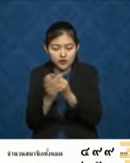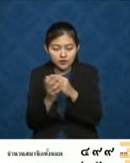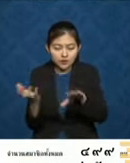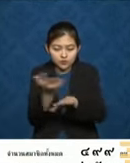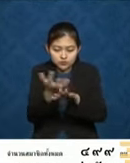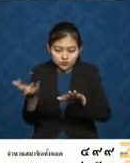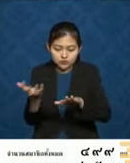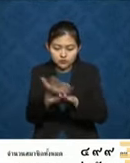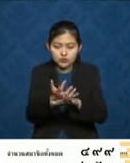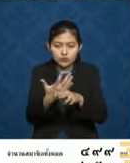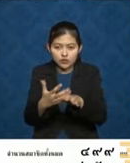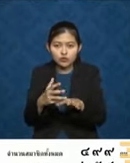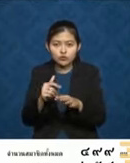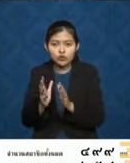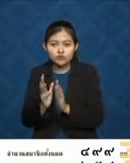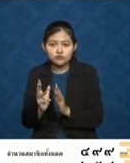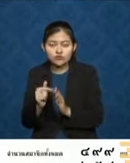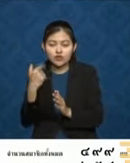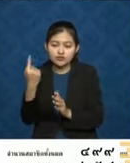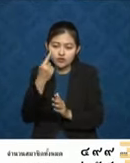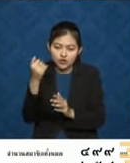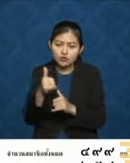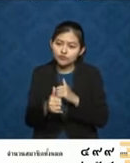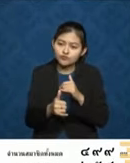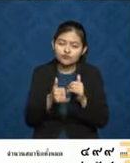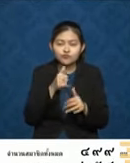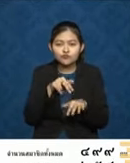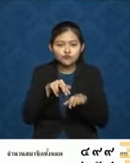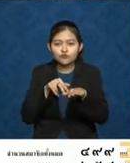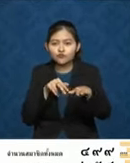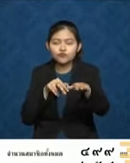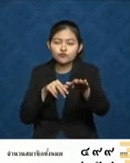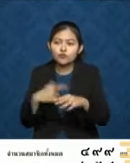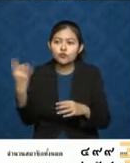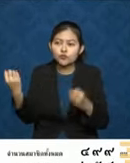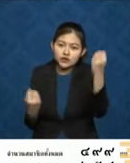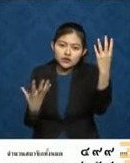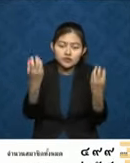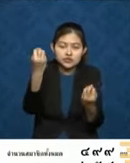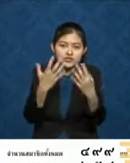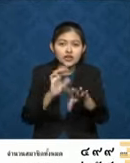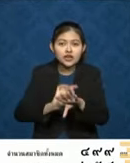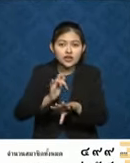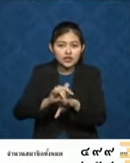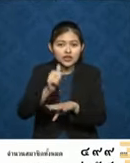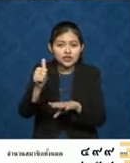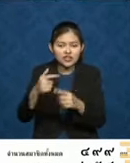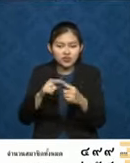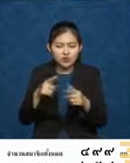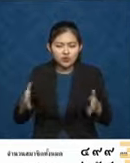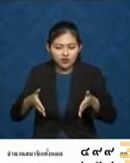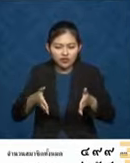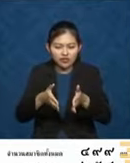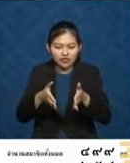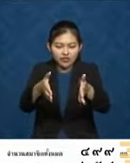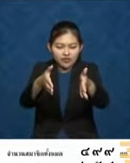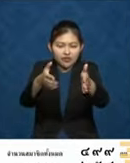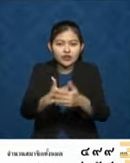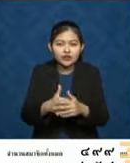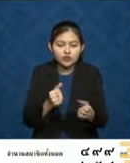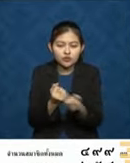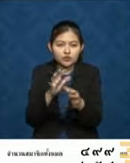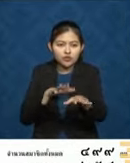ที่สามารถท่องเที่ยวทางธรรมชาติได้ปัจจุบันนี้เส้นทางนี้มีความแคบแคบและเกิดอุบัติเหตุบ่อยครั้งส่งผล